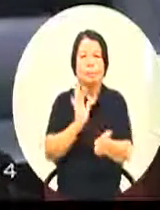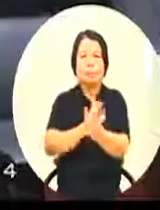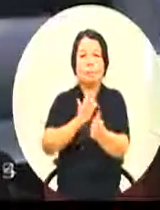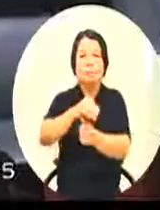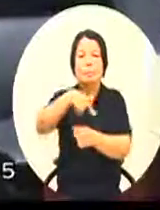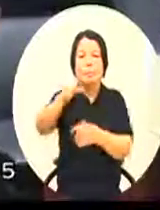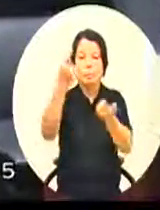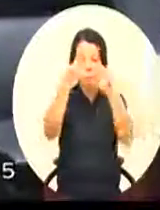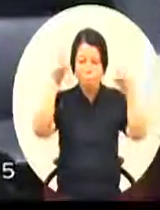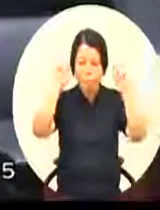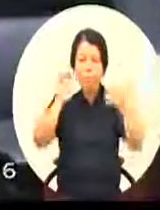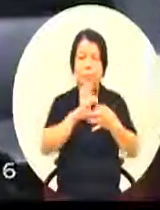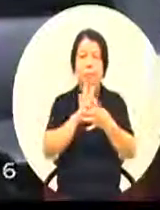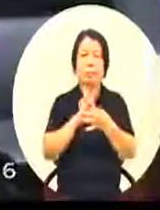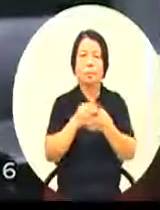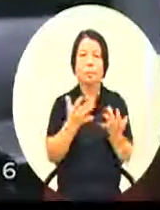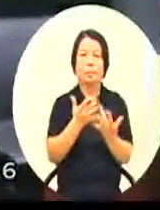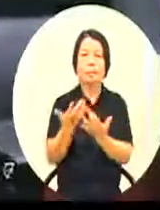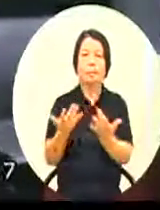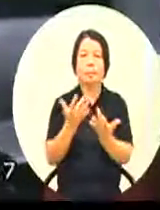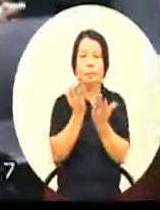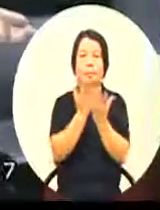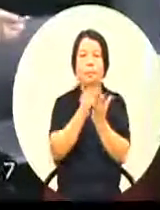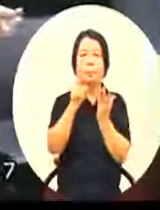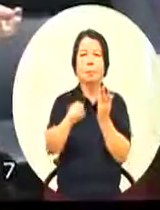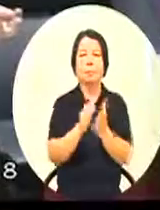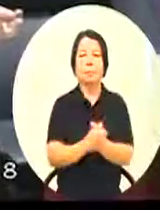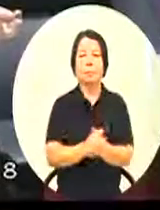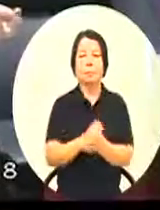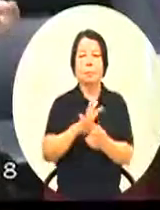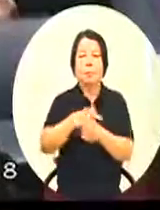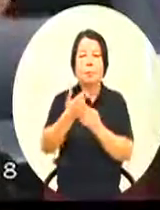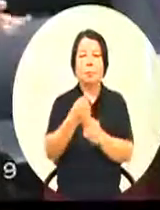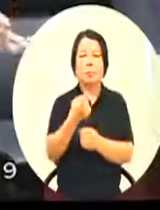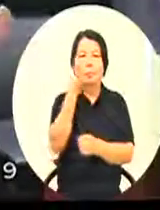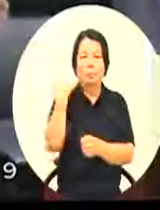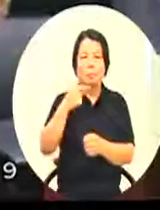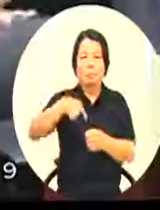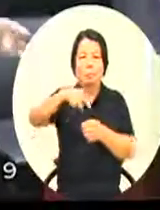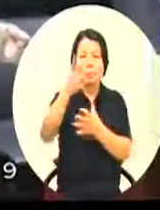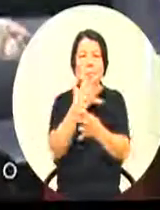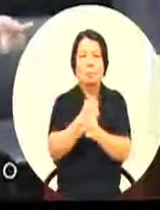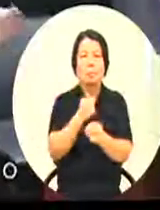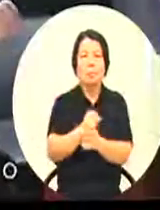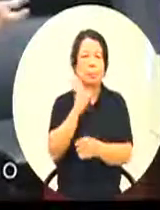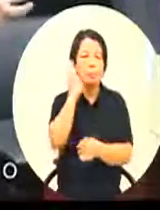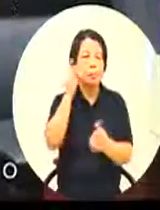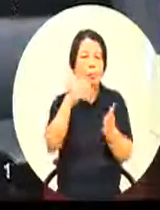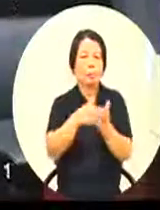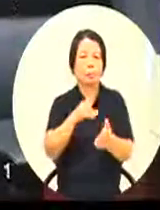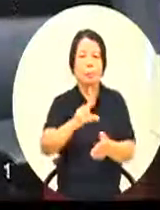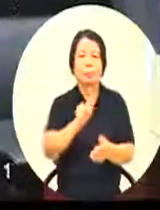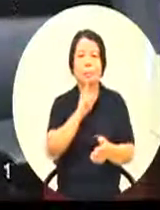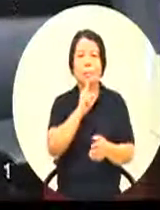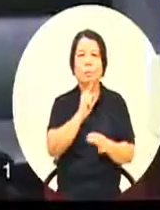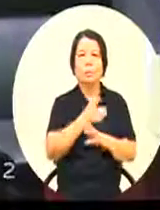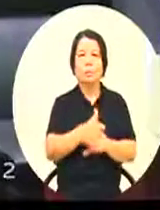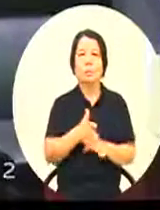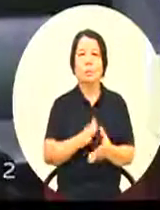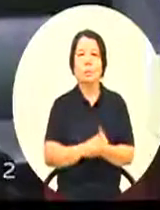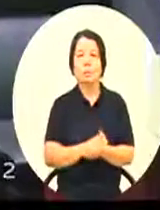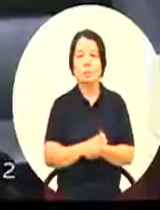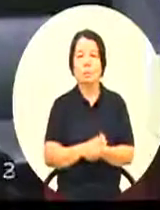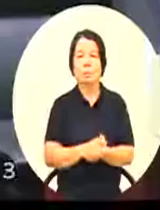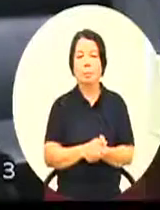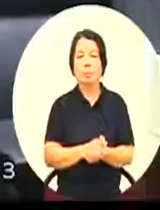学是相关的产业，包括我昨天去上节目，我有听那个教授他在跟